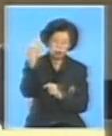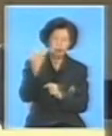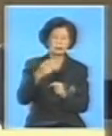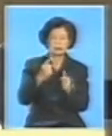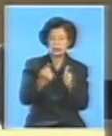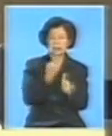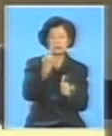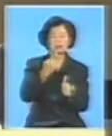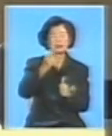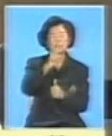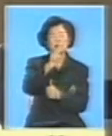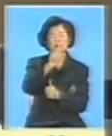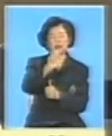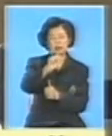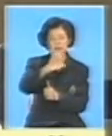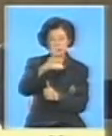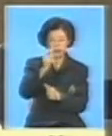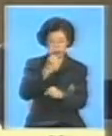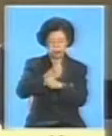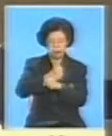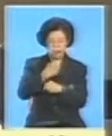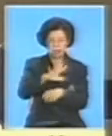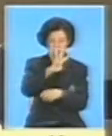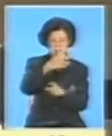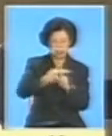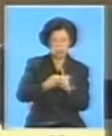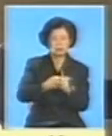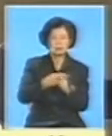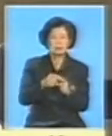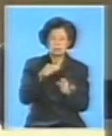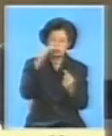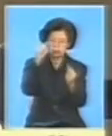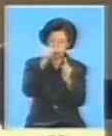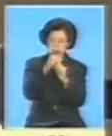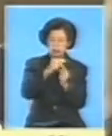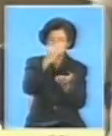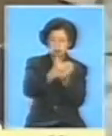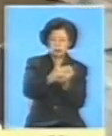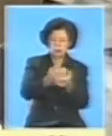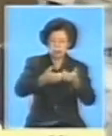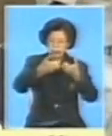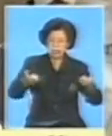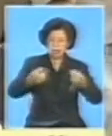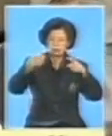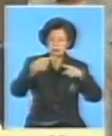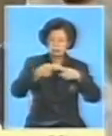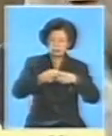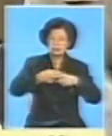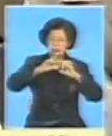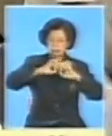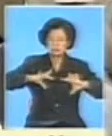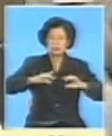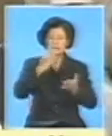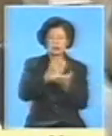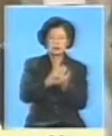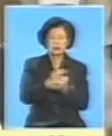ช.ได้ดำเนินการในห่วง4เดือนได้แก่การมุ่งระงับยับยั้งความแตกแยกความขัดแย้งยุติการใช้กำลังและอาวุ